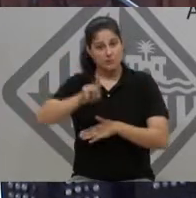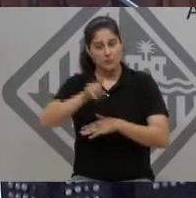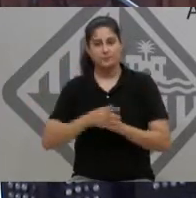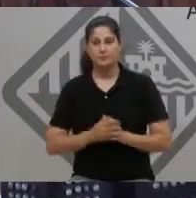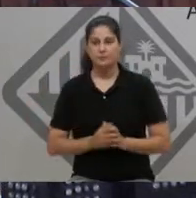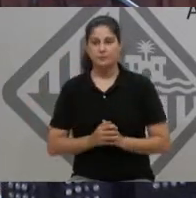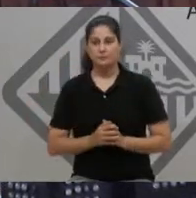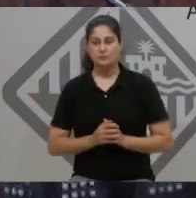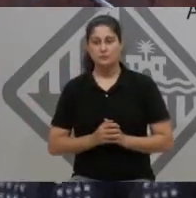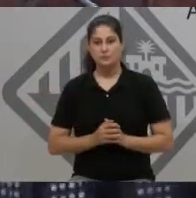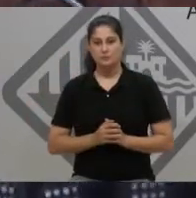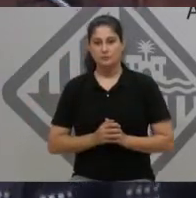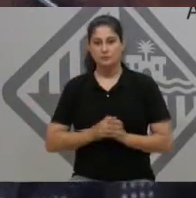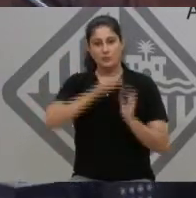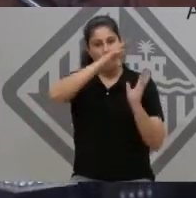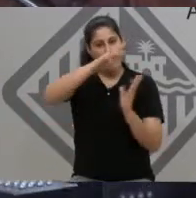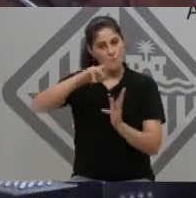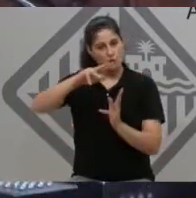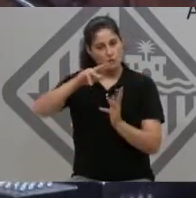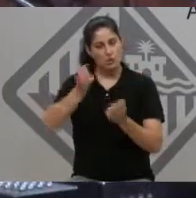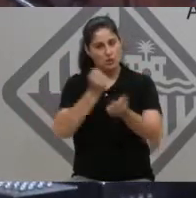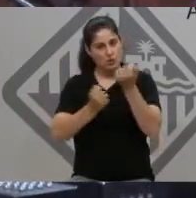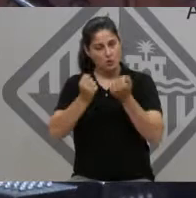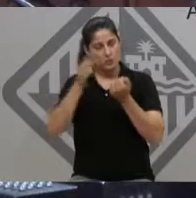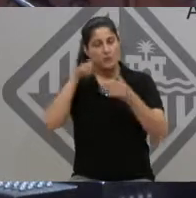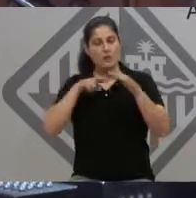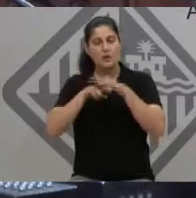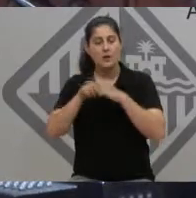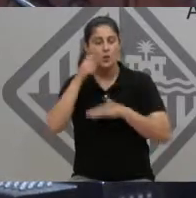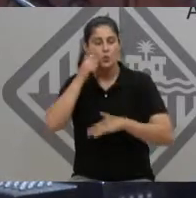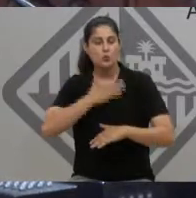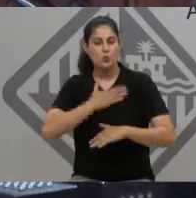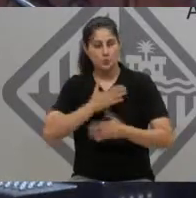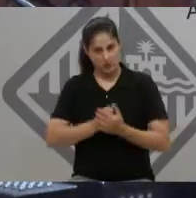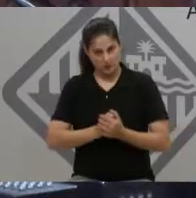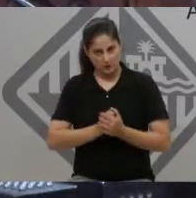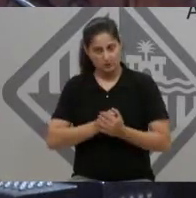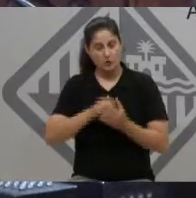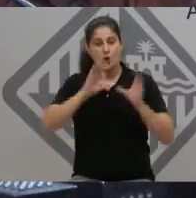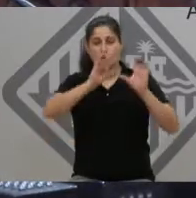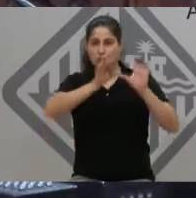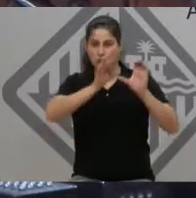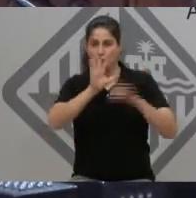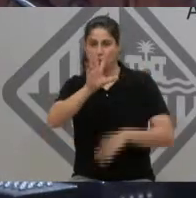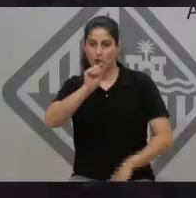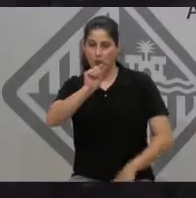de comptes, economia i recursos humans i té la paraula Ciutadans.